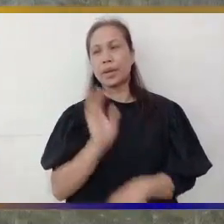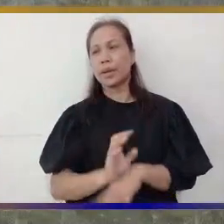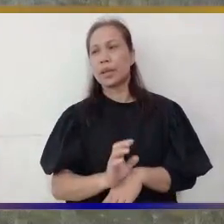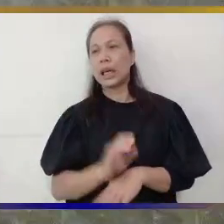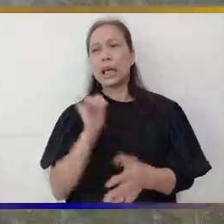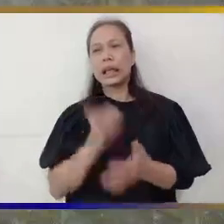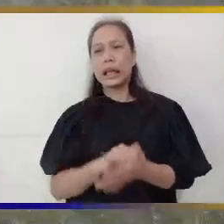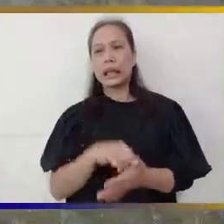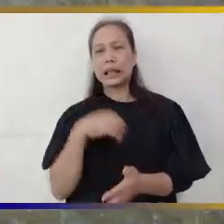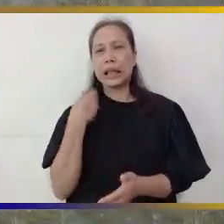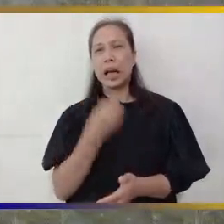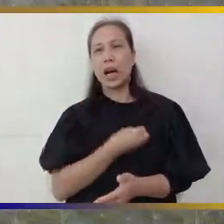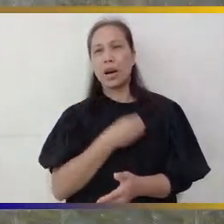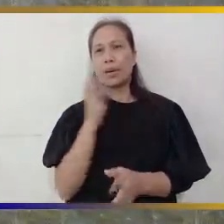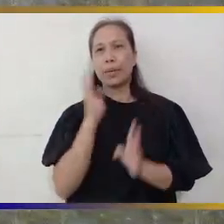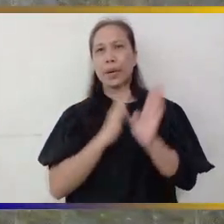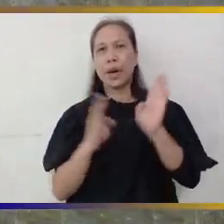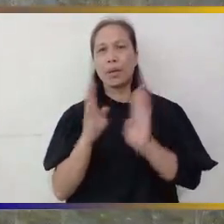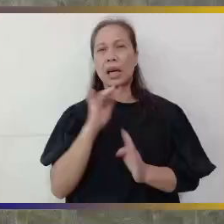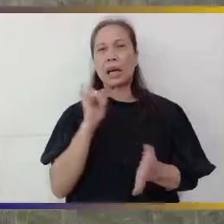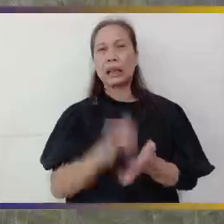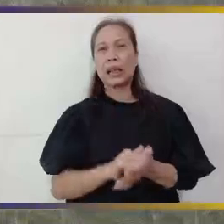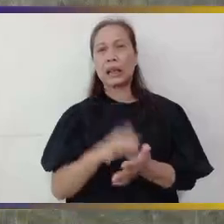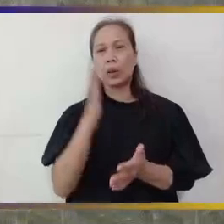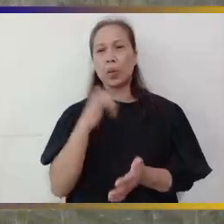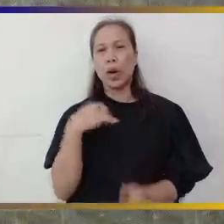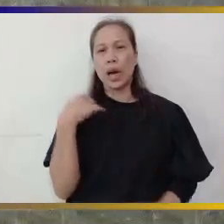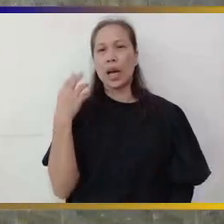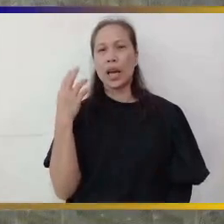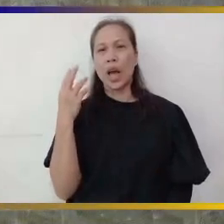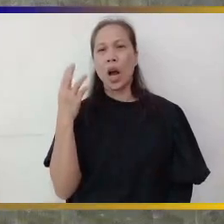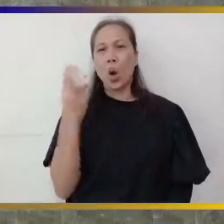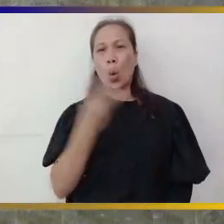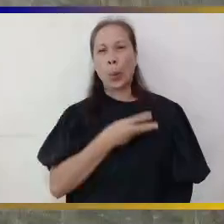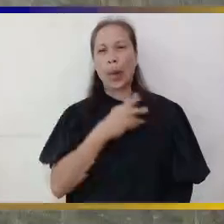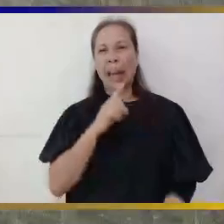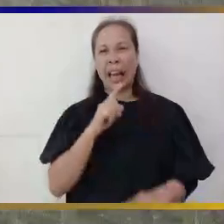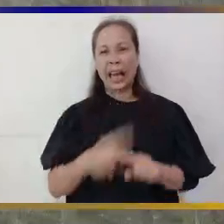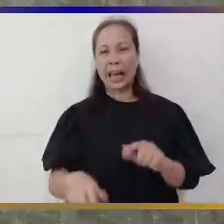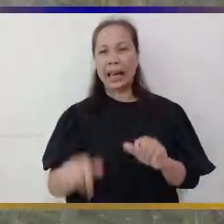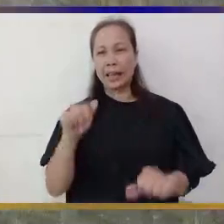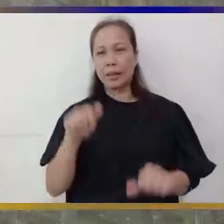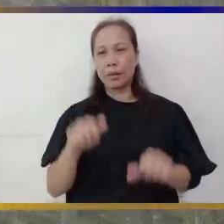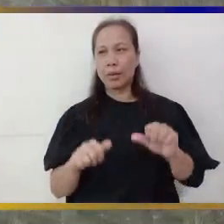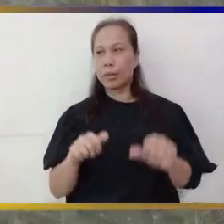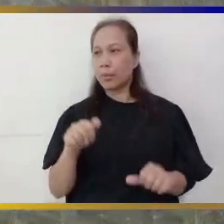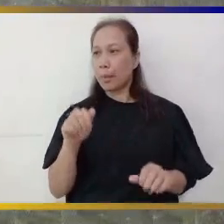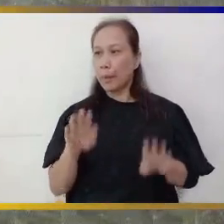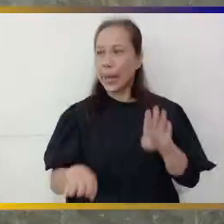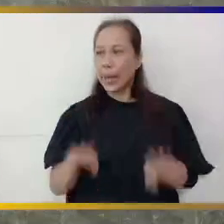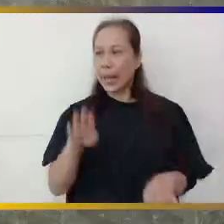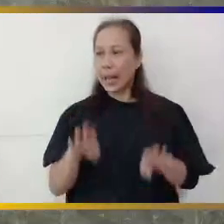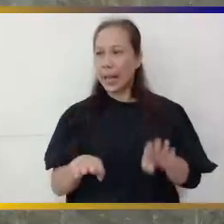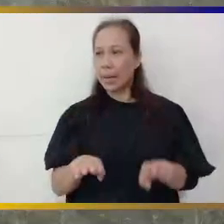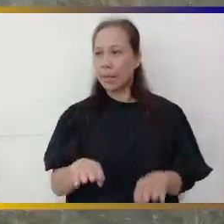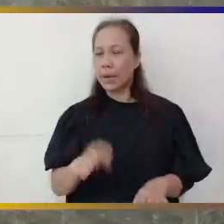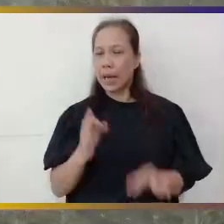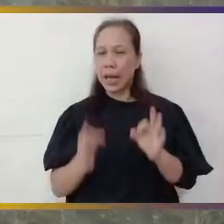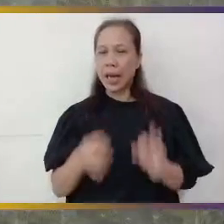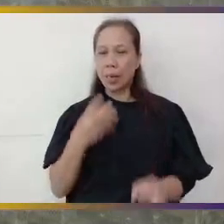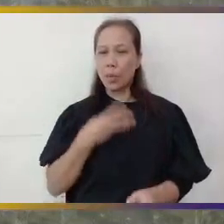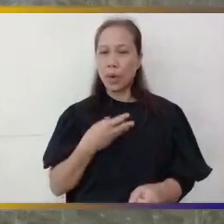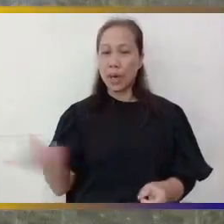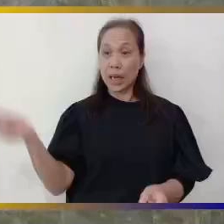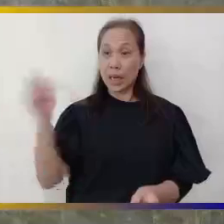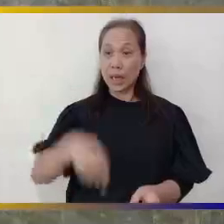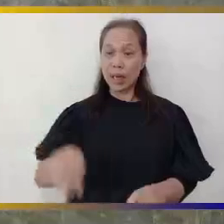natin kaya hindi tayo nag-behave masyado bilang isang Kristiyano Eh bakit ang tingin natin pag pumasok tayo sa simbahan ang nasa utak